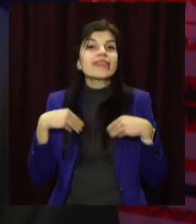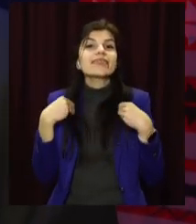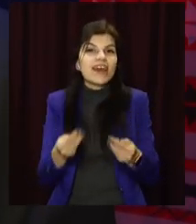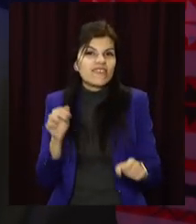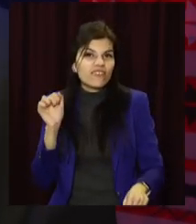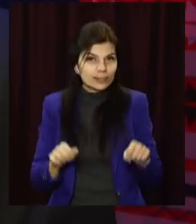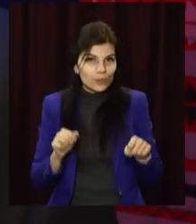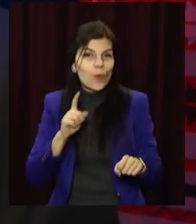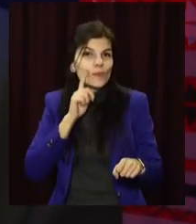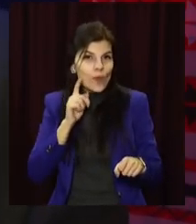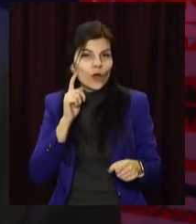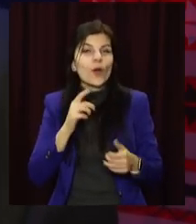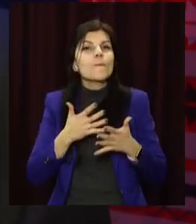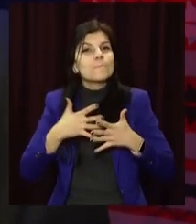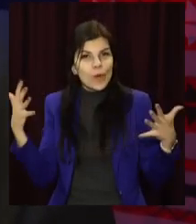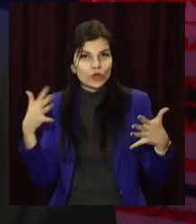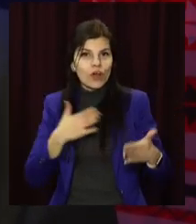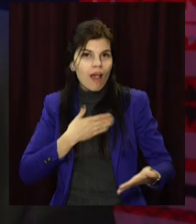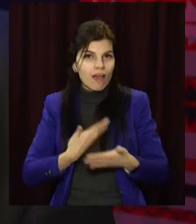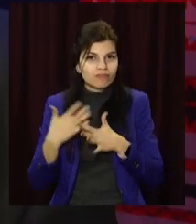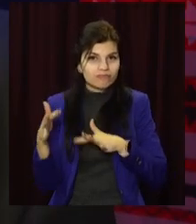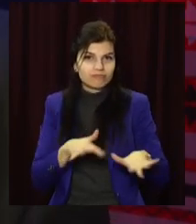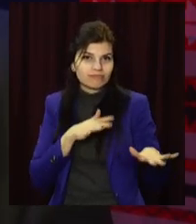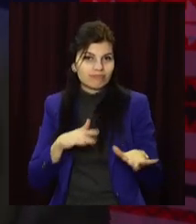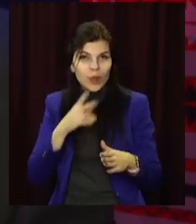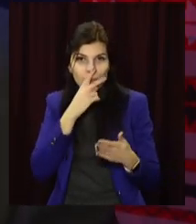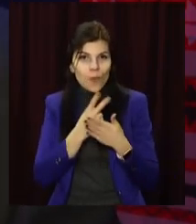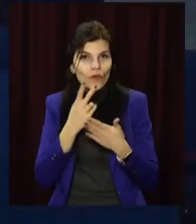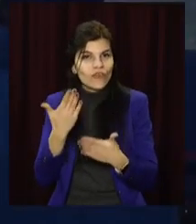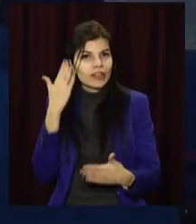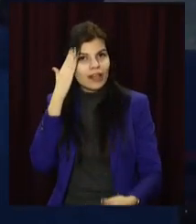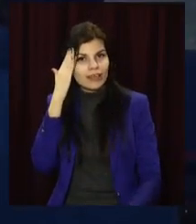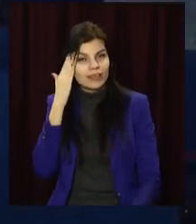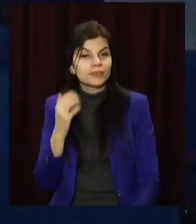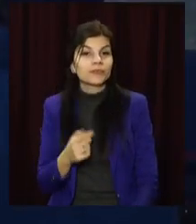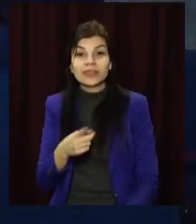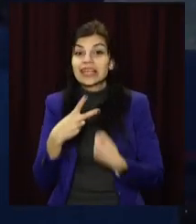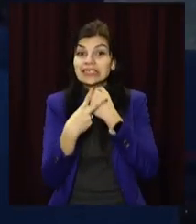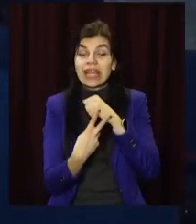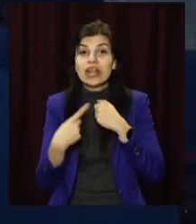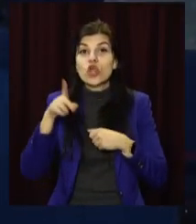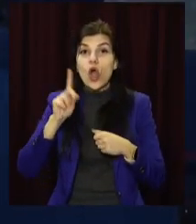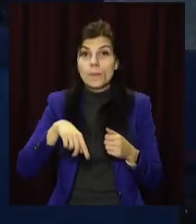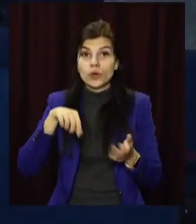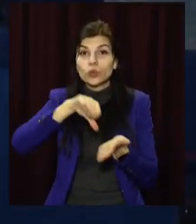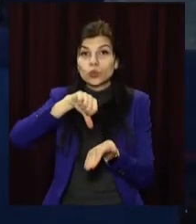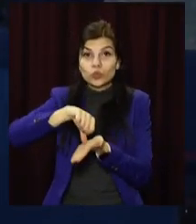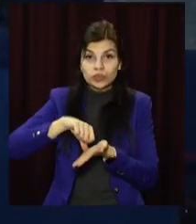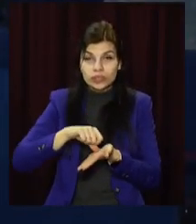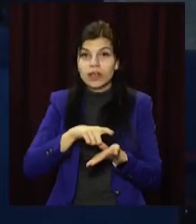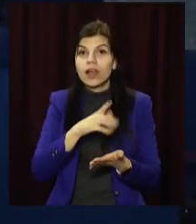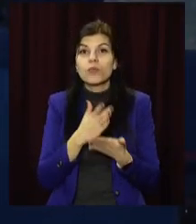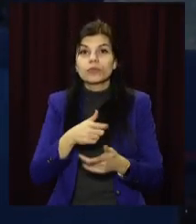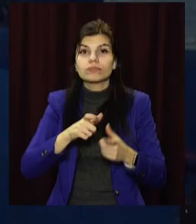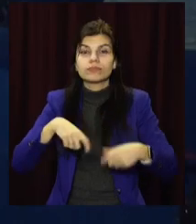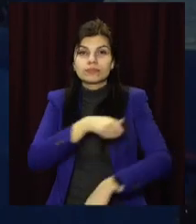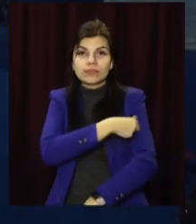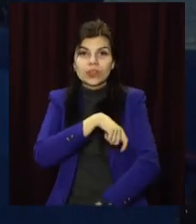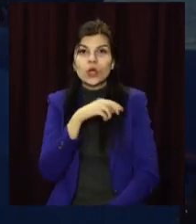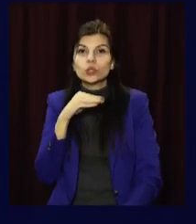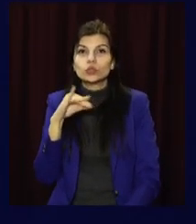можливість нашій молоді ще більше розкритися і їхні показати таланти. 17 номерів представили учасники журі. У його складі і